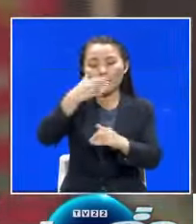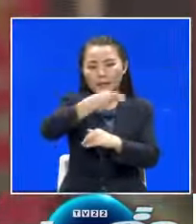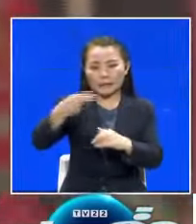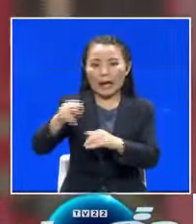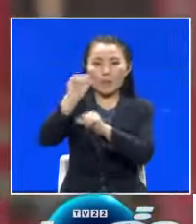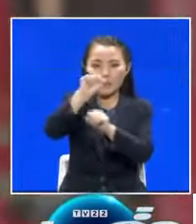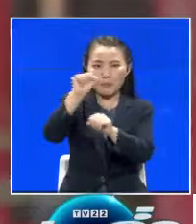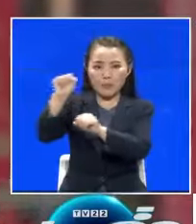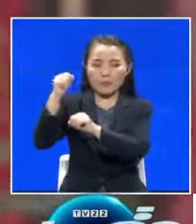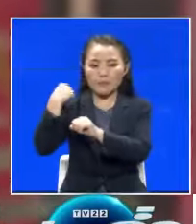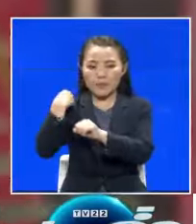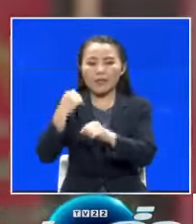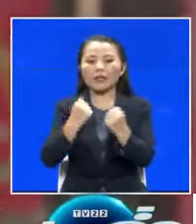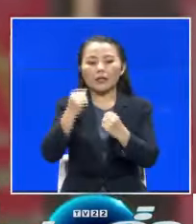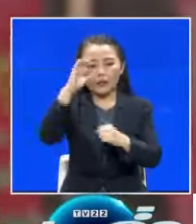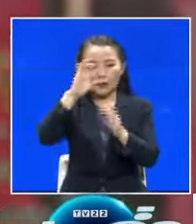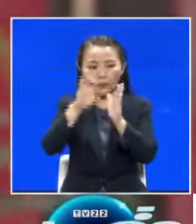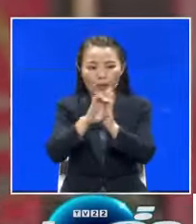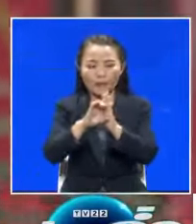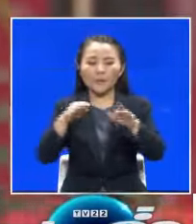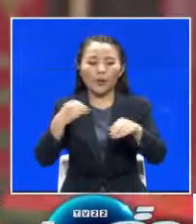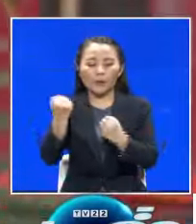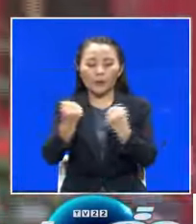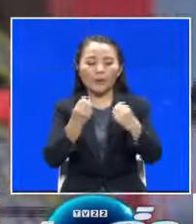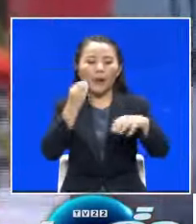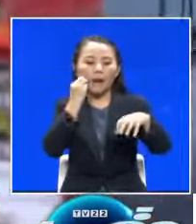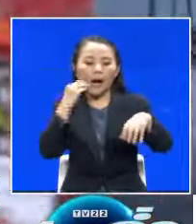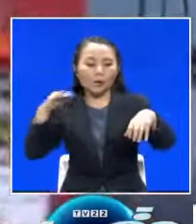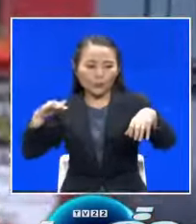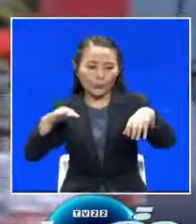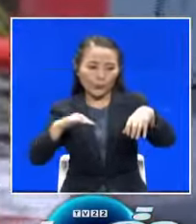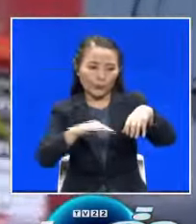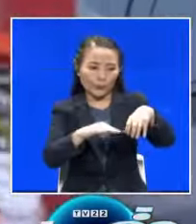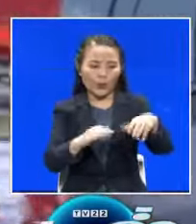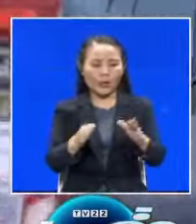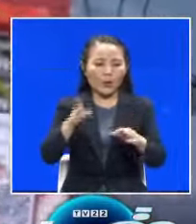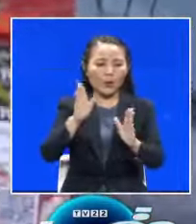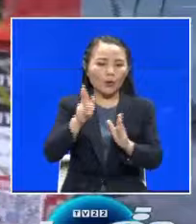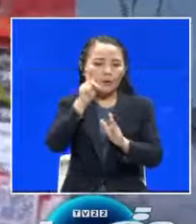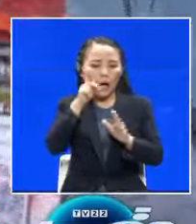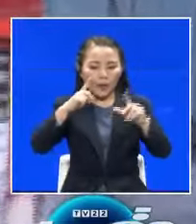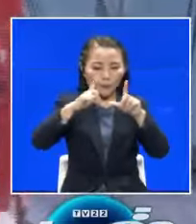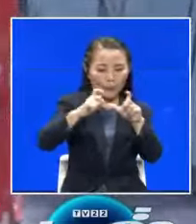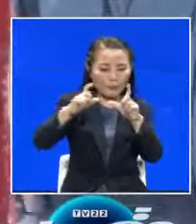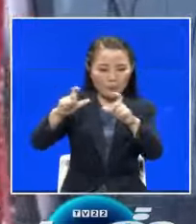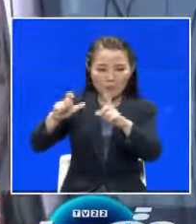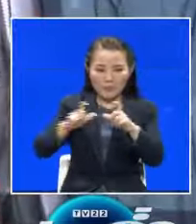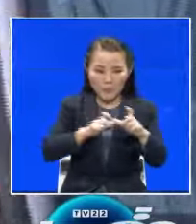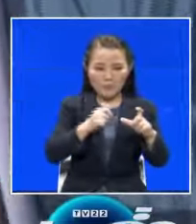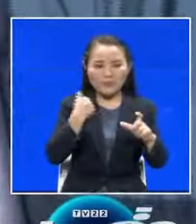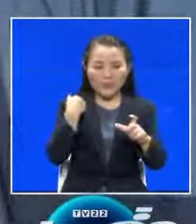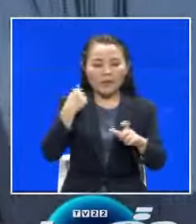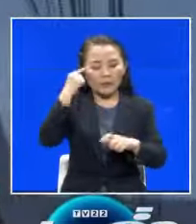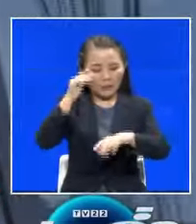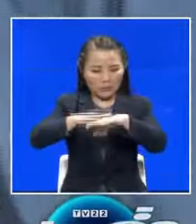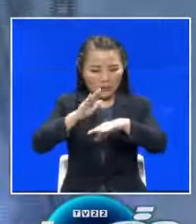คุณทักษิณเนี่ยเดินทางมาถึงหน้าบ้านจันสองล่านะคะนี่แหละค่ะโอ้โหนักข่าวก็รุมถ่ายรูปกันพยายามตะโกนเรียกนะคะ